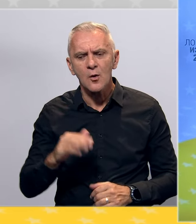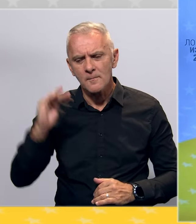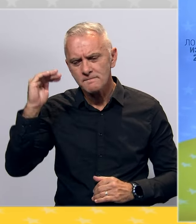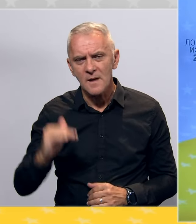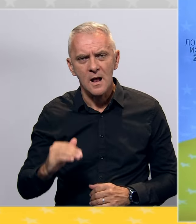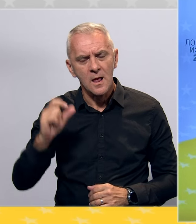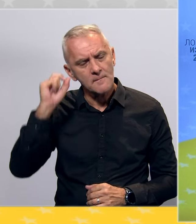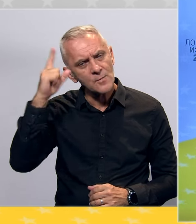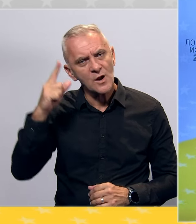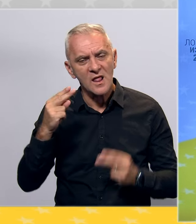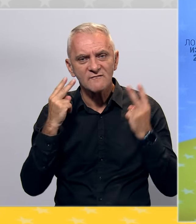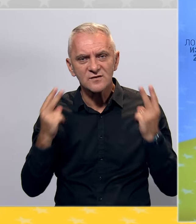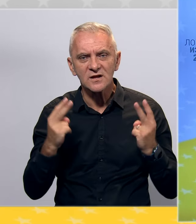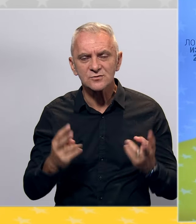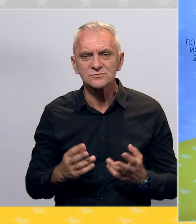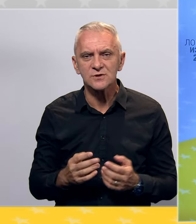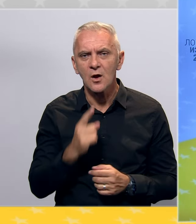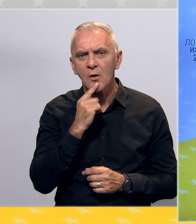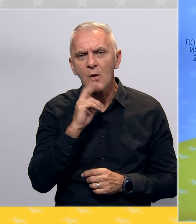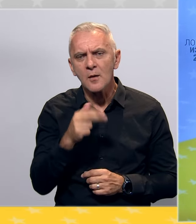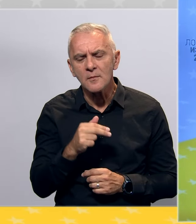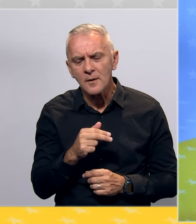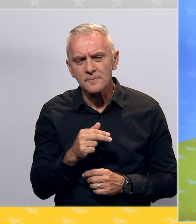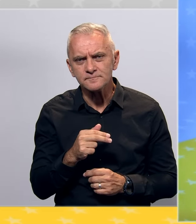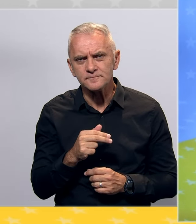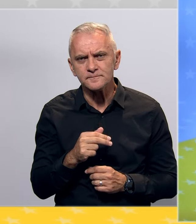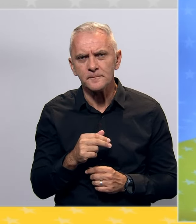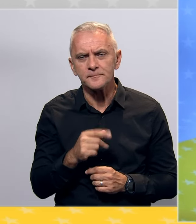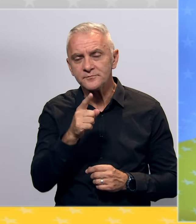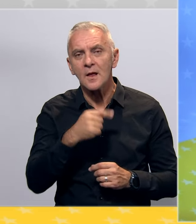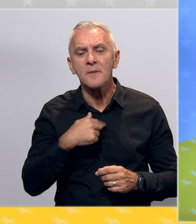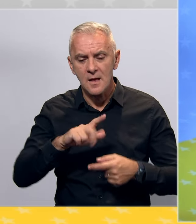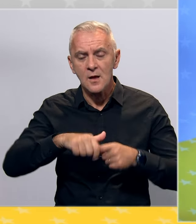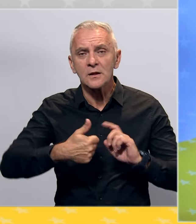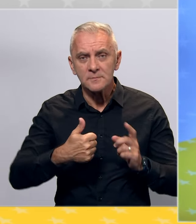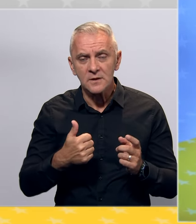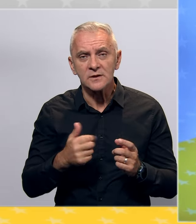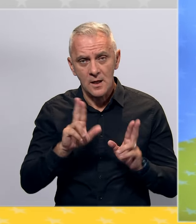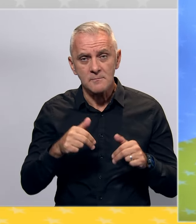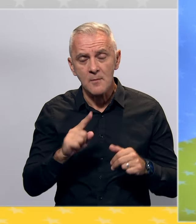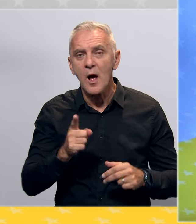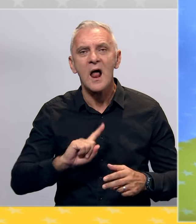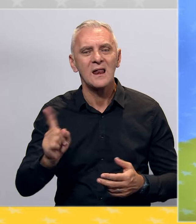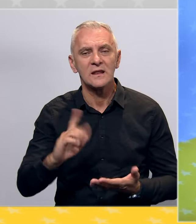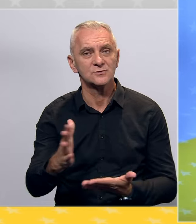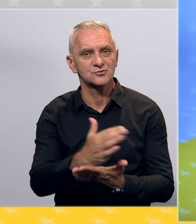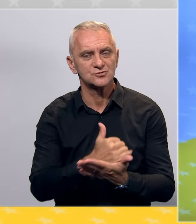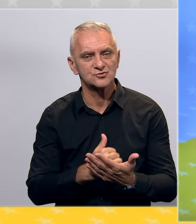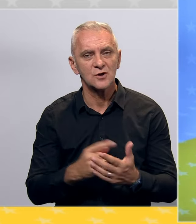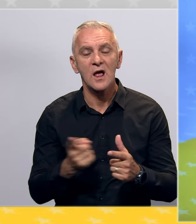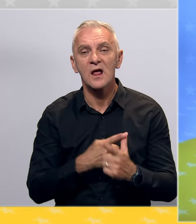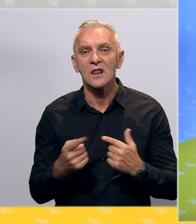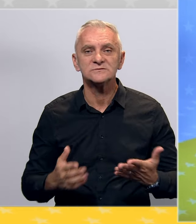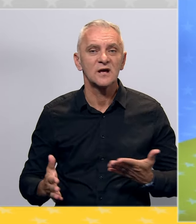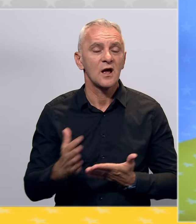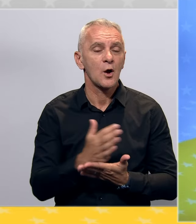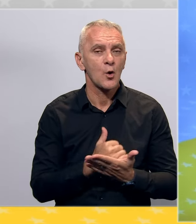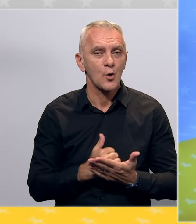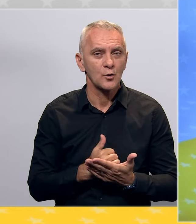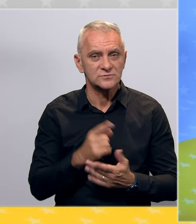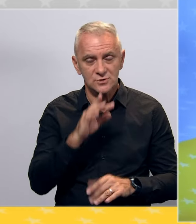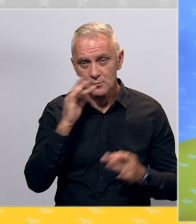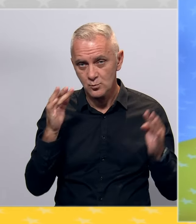ljudima malih sposobnosti, a velikih poslušnosti. Resurse imamo, ali su oni neiskorišteni ili se koriste pogrešno